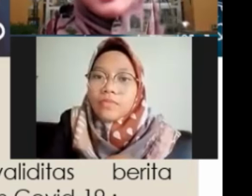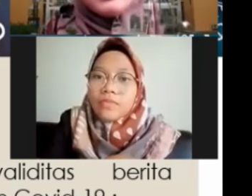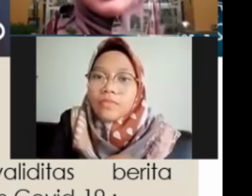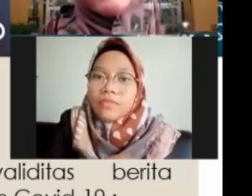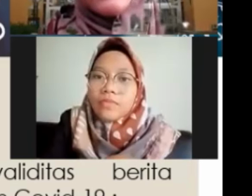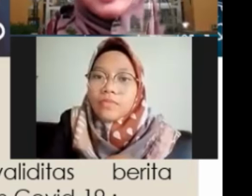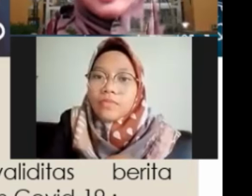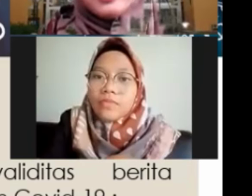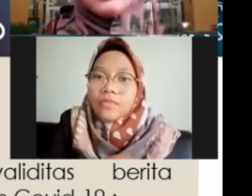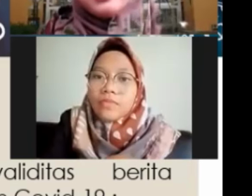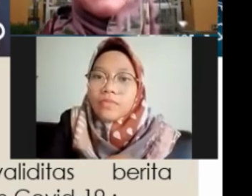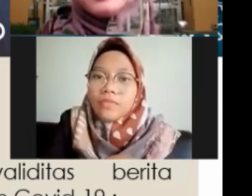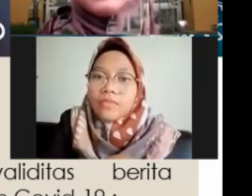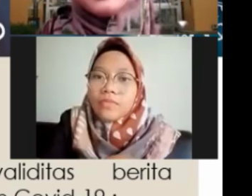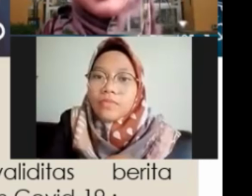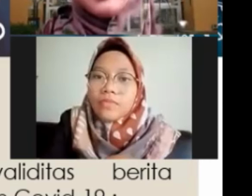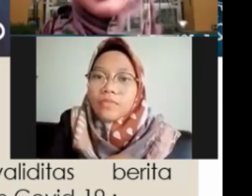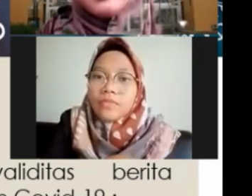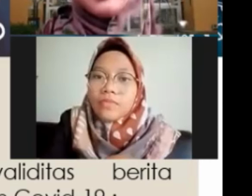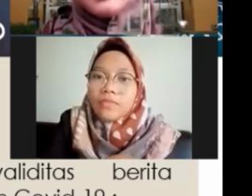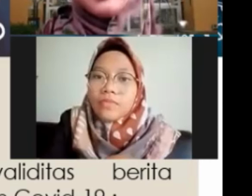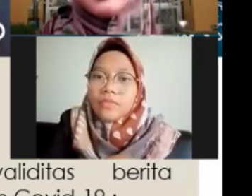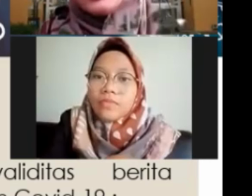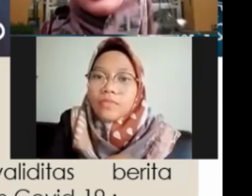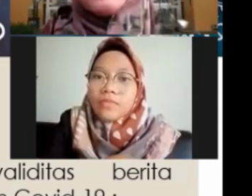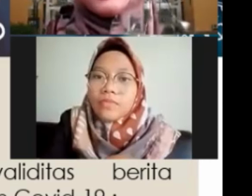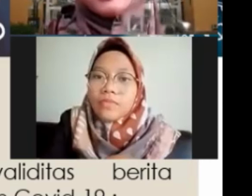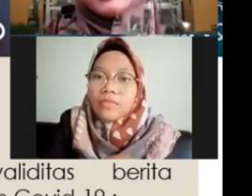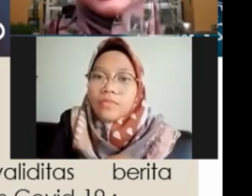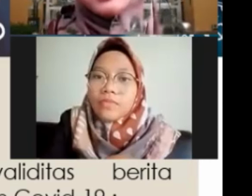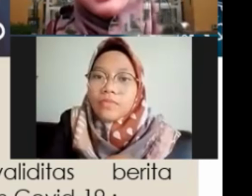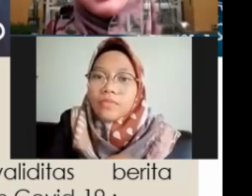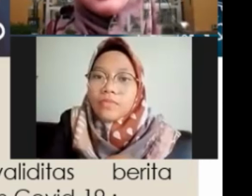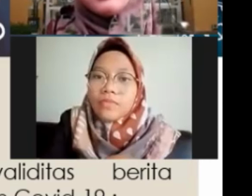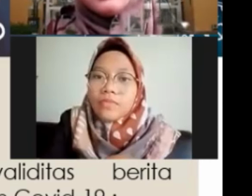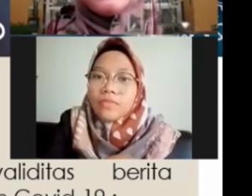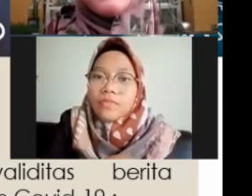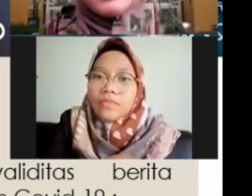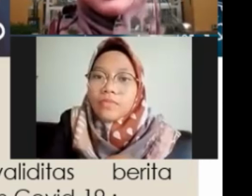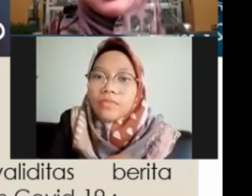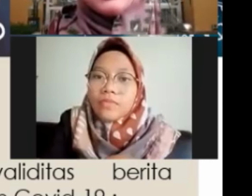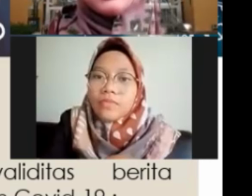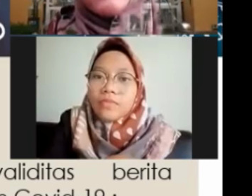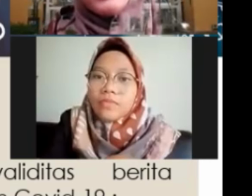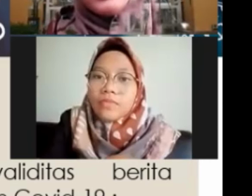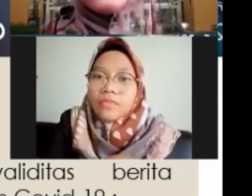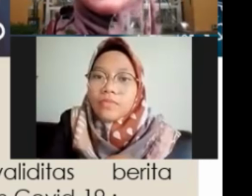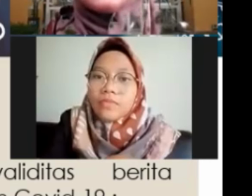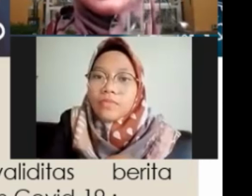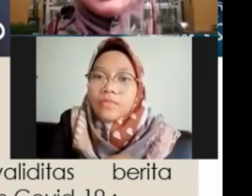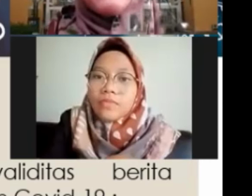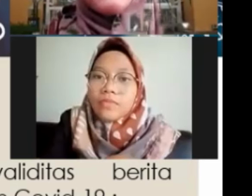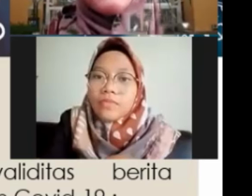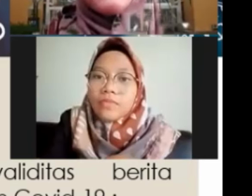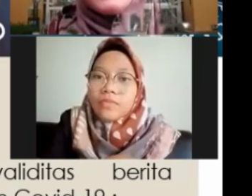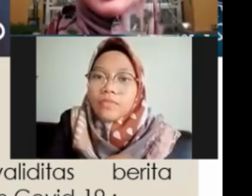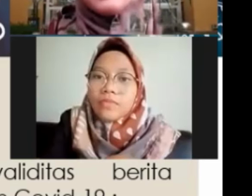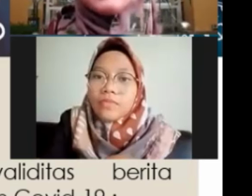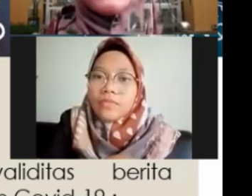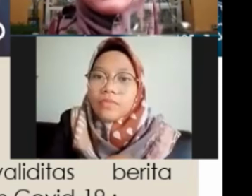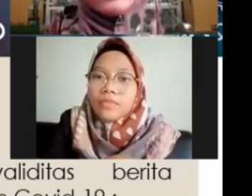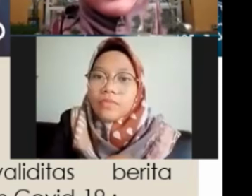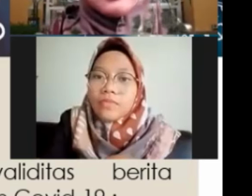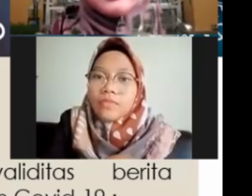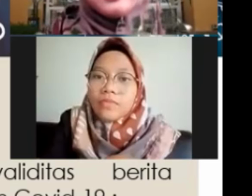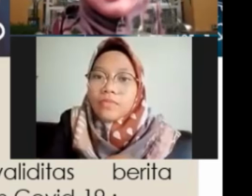bahan-bahan yang menimbulkan kekebalan terhadap penyakit-penyakit tersebut, terhadap BCG, terhadap hepatitis, terhadap polio. Nah, di sini perbedaannya di